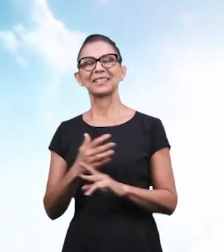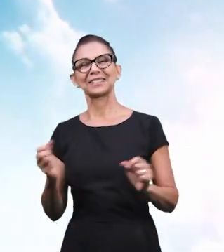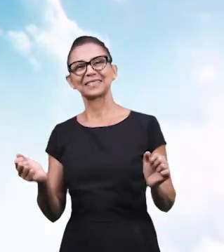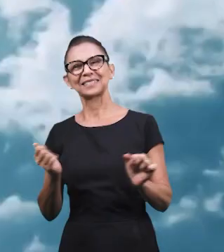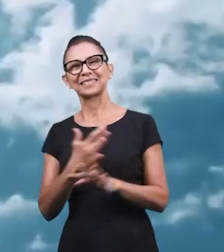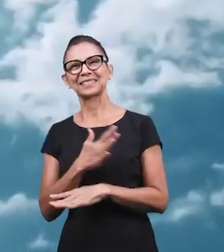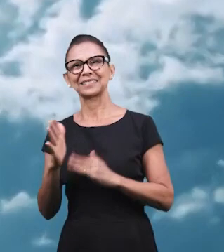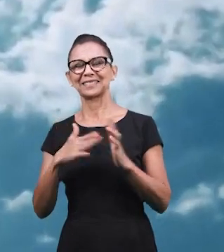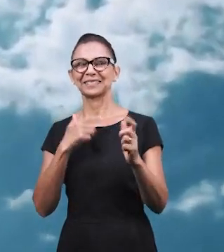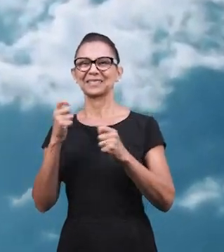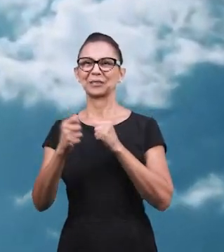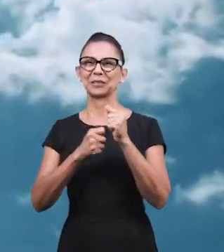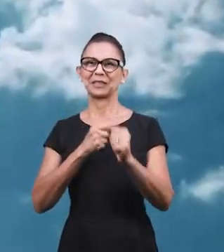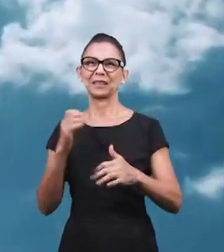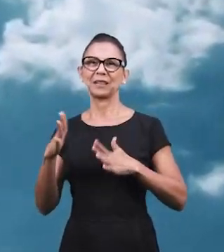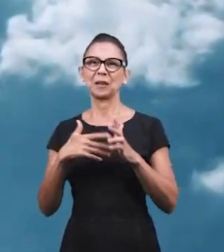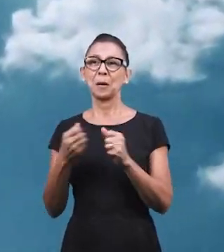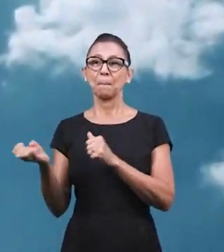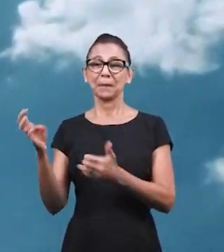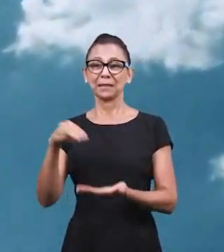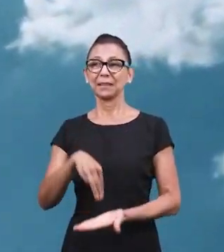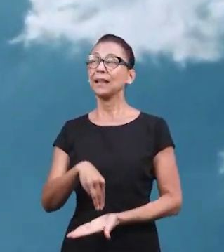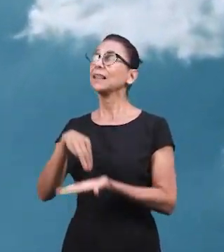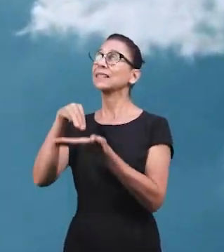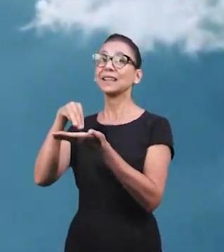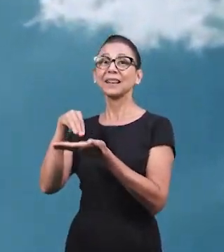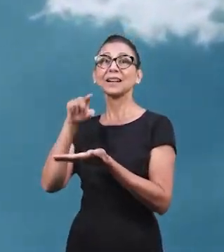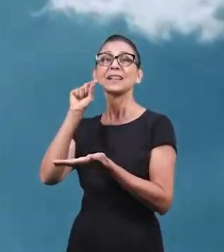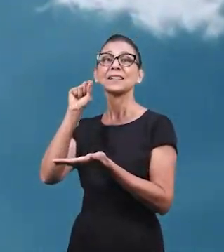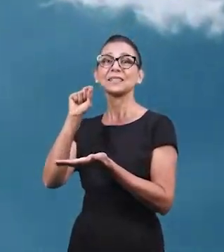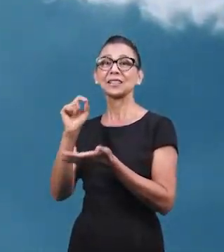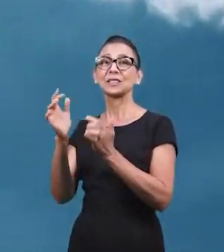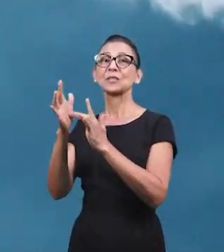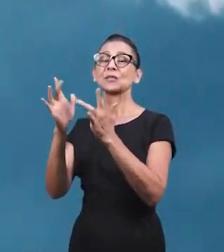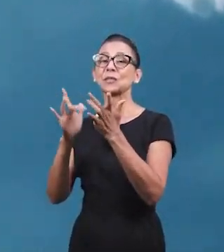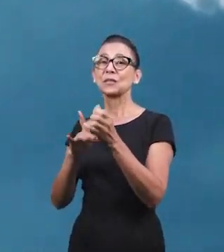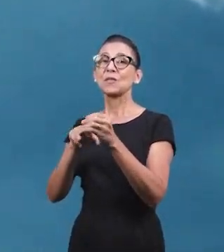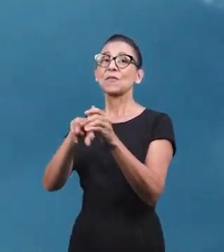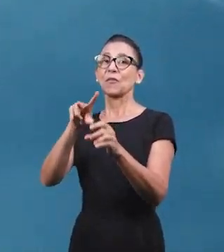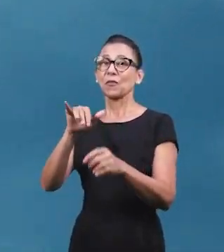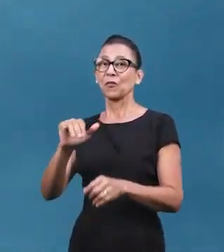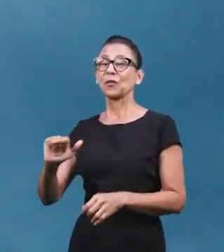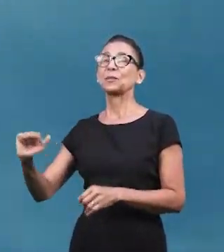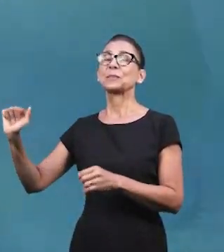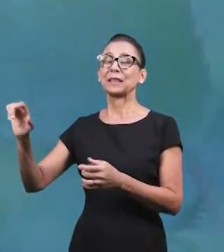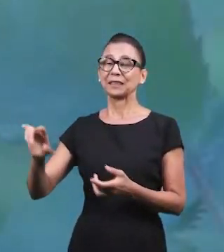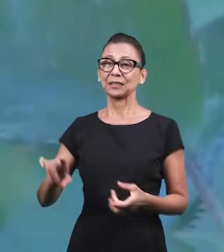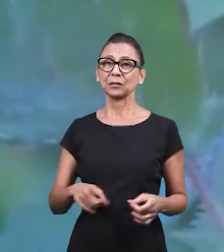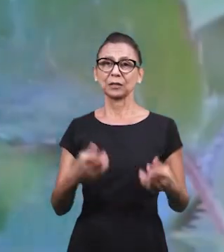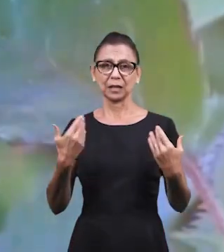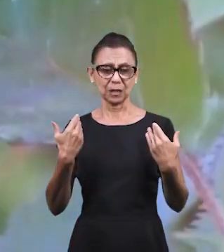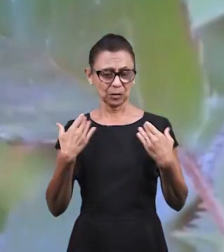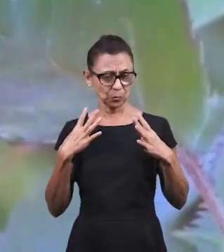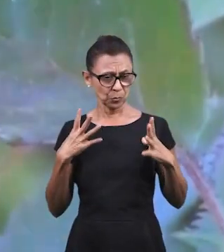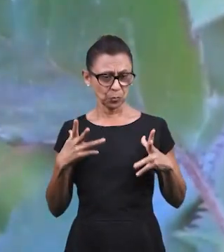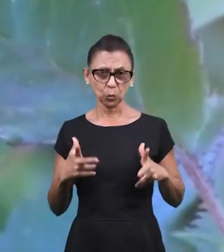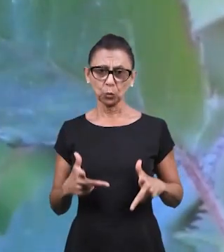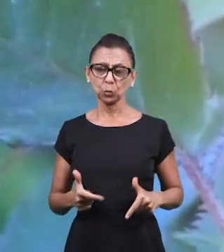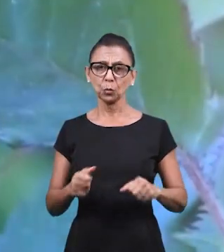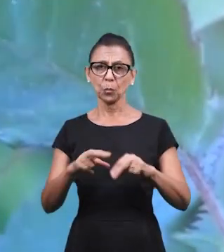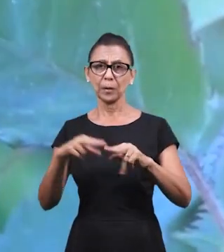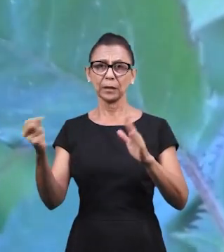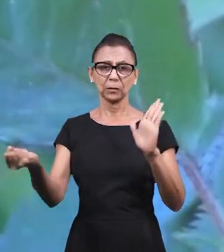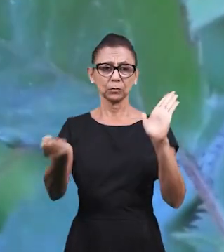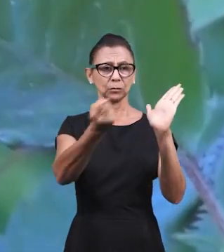у слова аллилуйя баранов a greedy иисус я